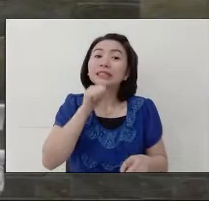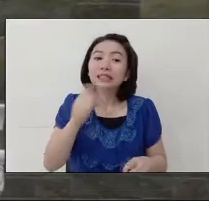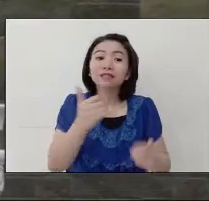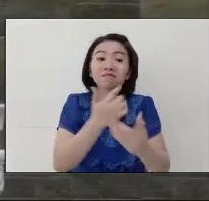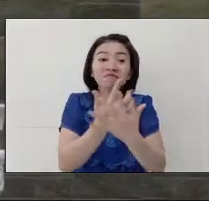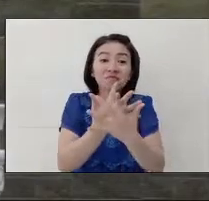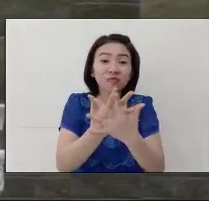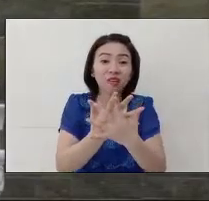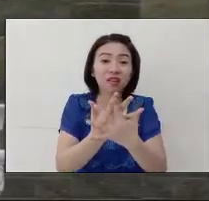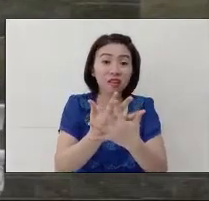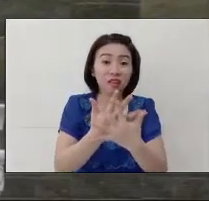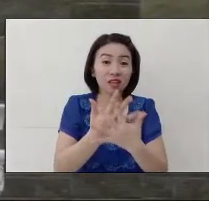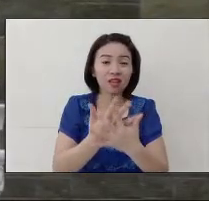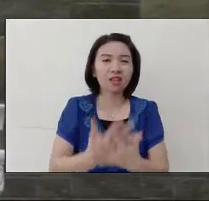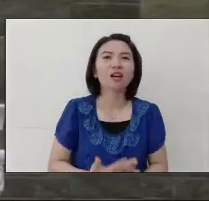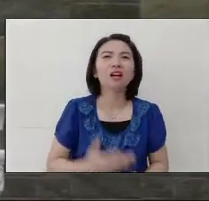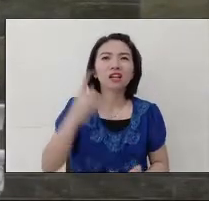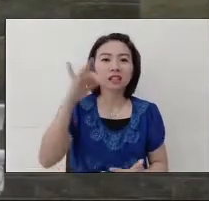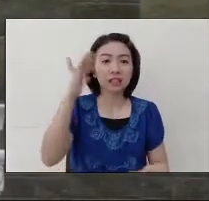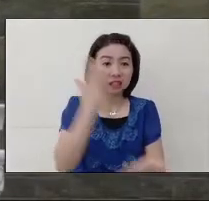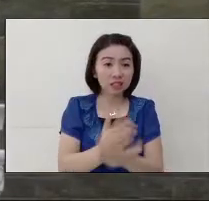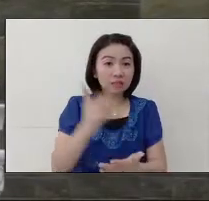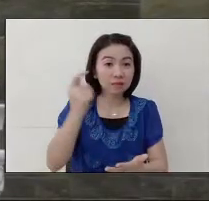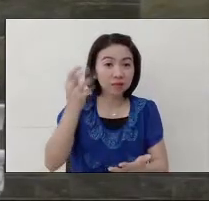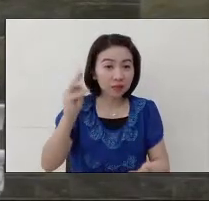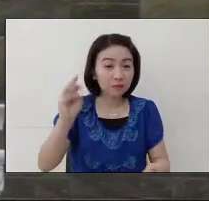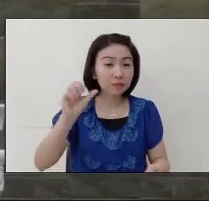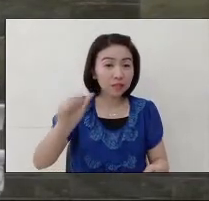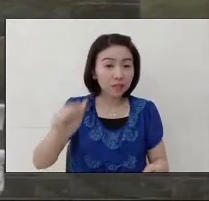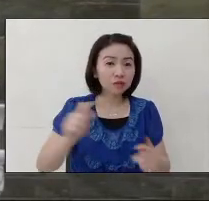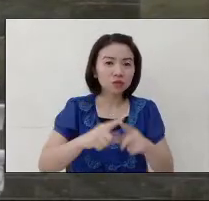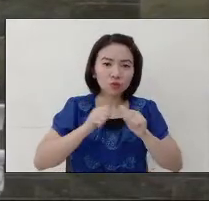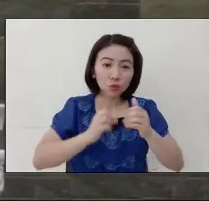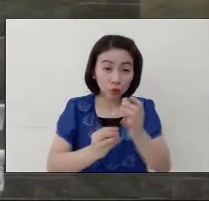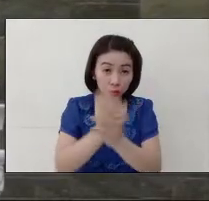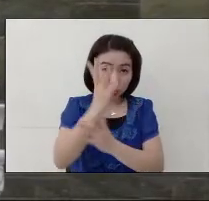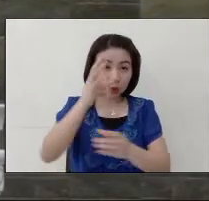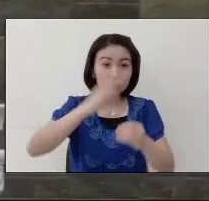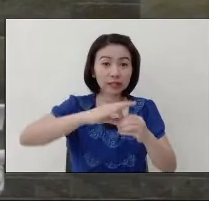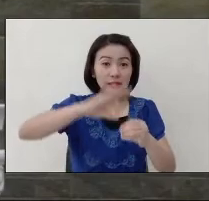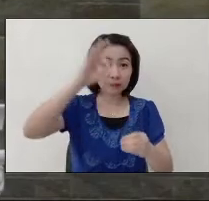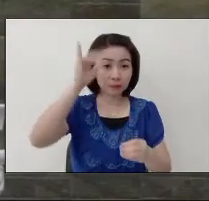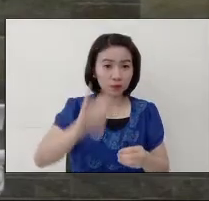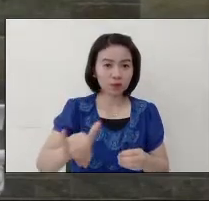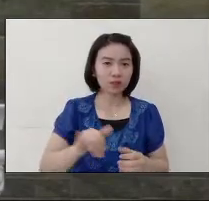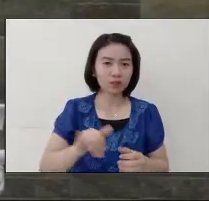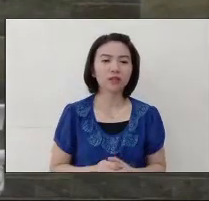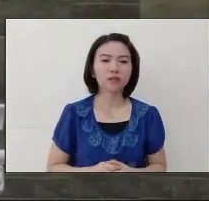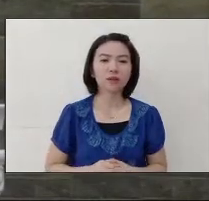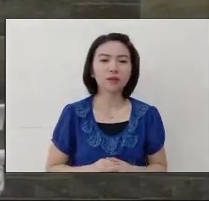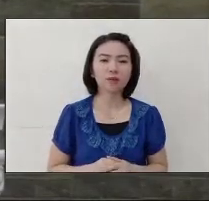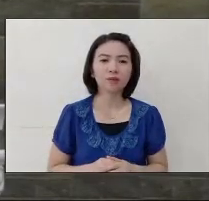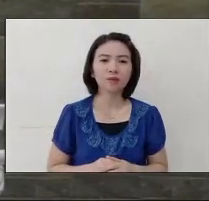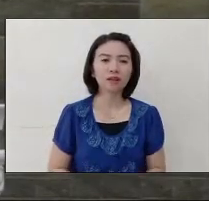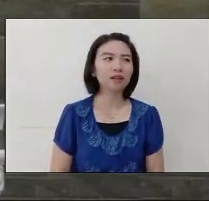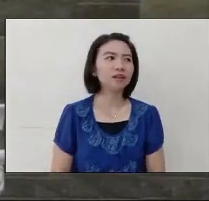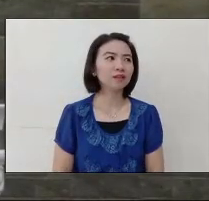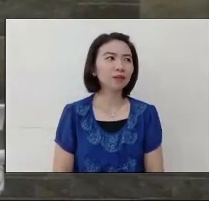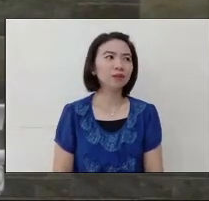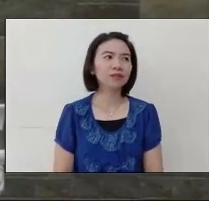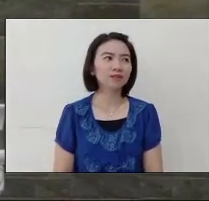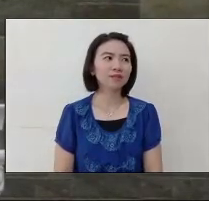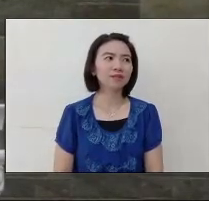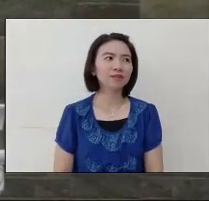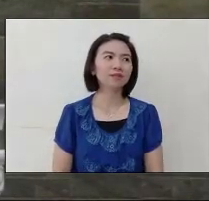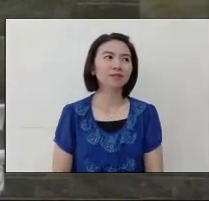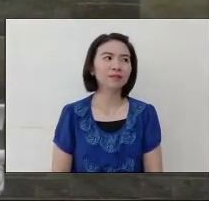spiritually. You understand that? So yung movement actually, mga kapatid, nung nasa labas ay mas maliit kaysa kay Paul